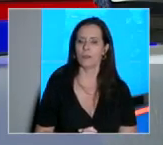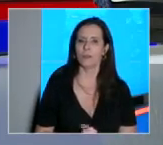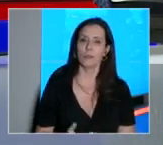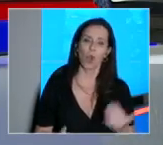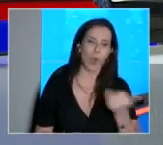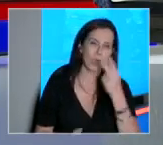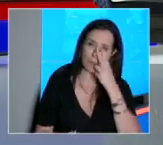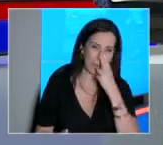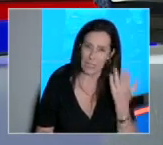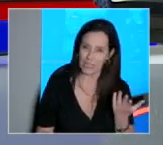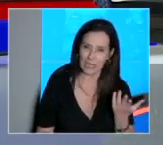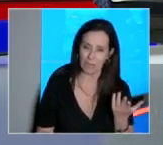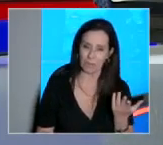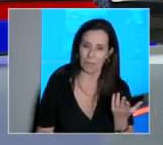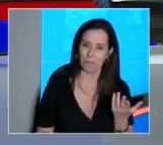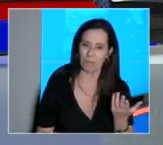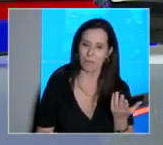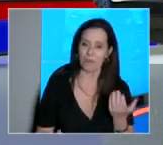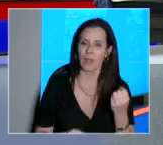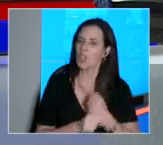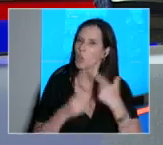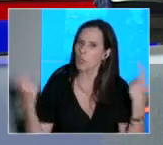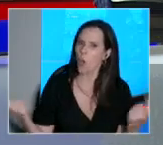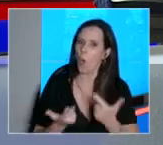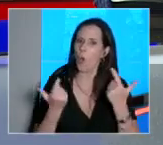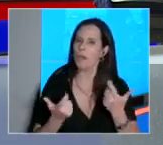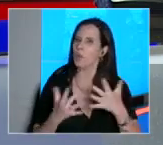ניסיונות יש כל הזמן. ליצור